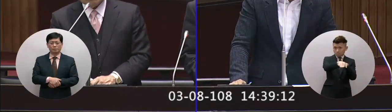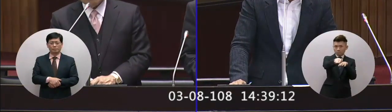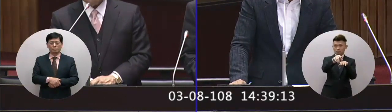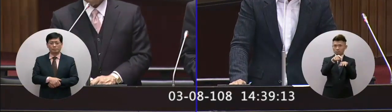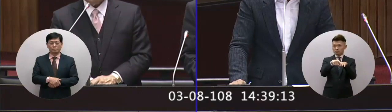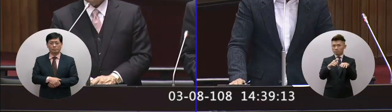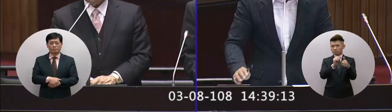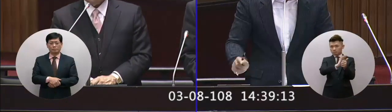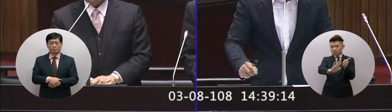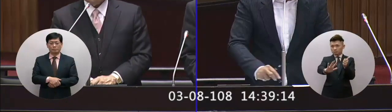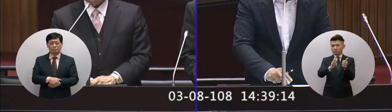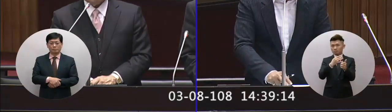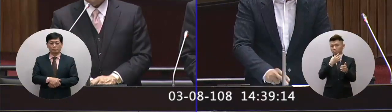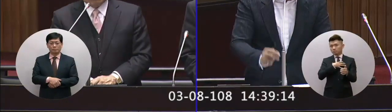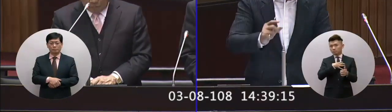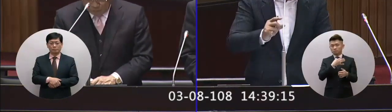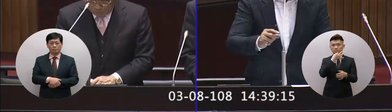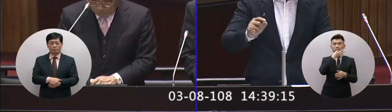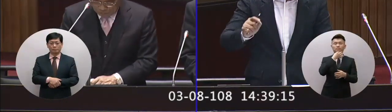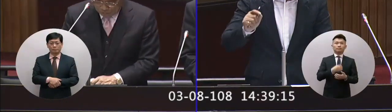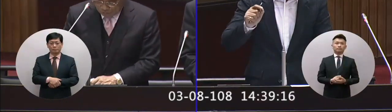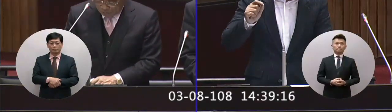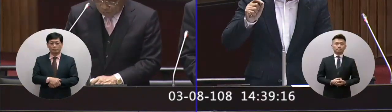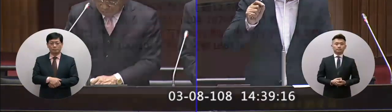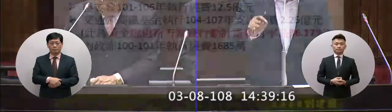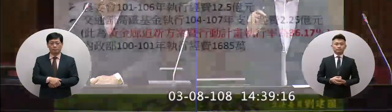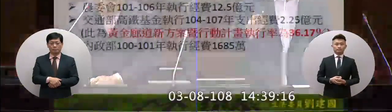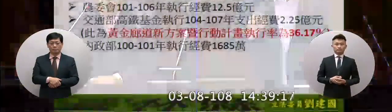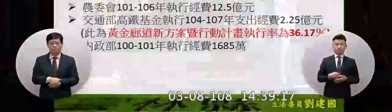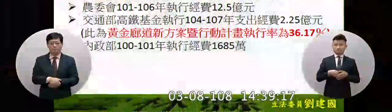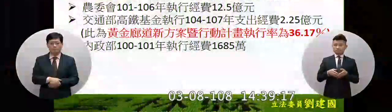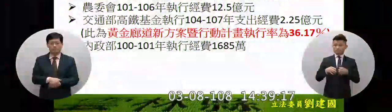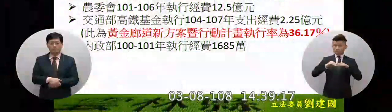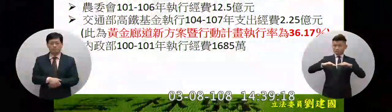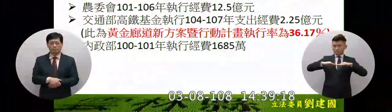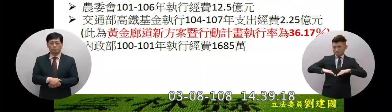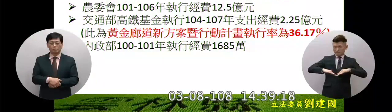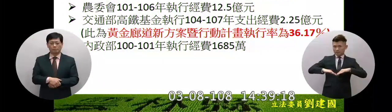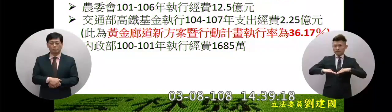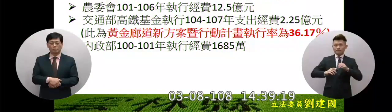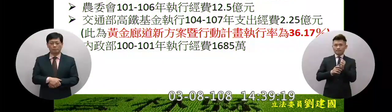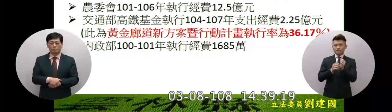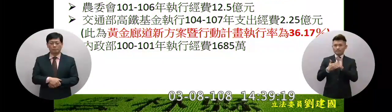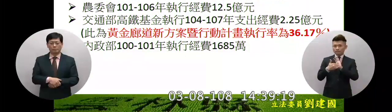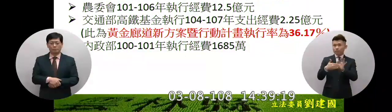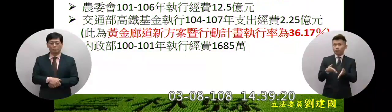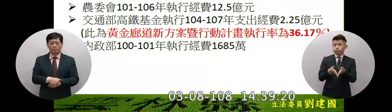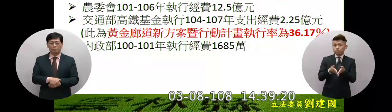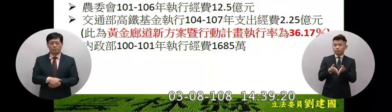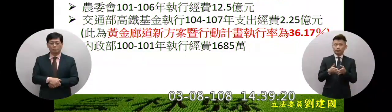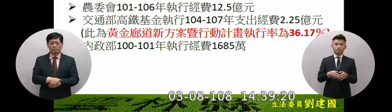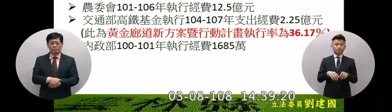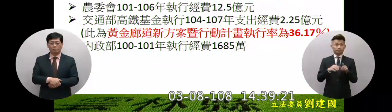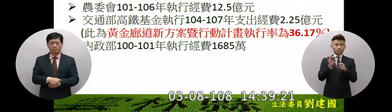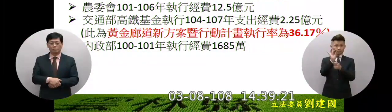的問題所以一定要你看一下我們要防止第十下限行政一百年度的時候決